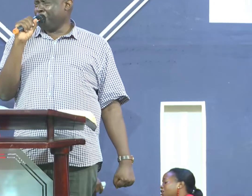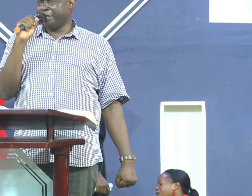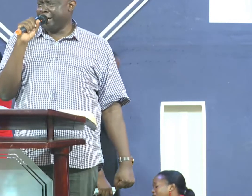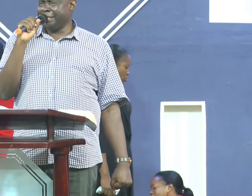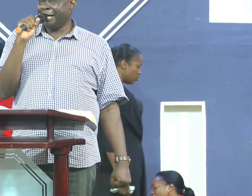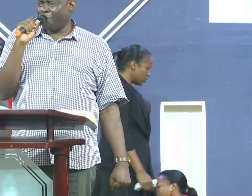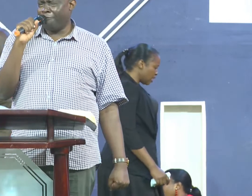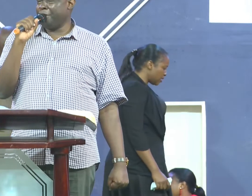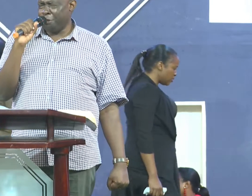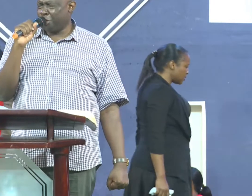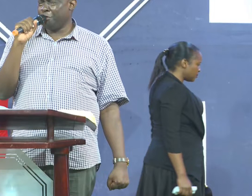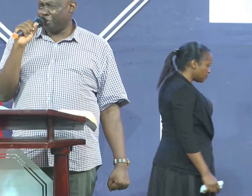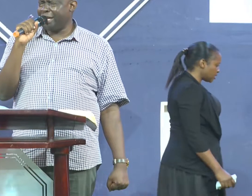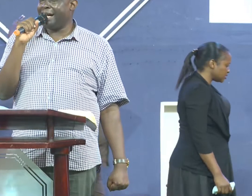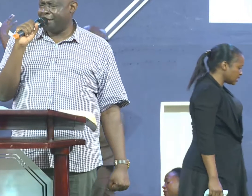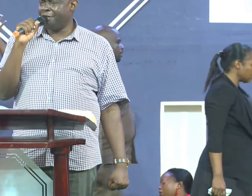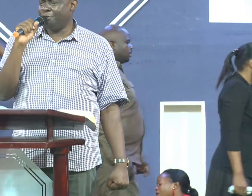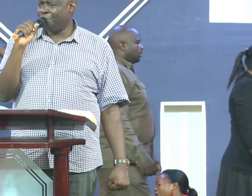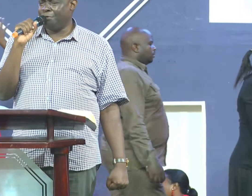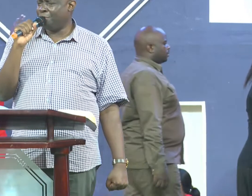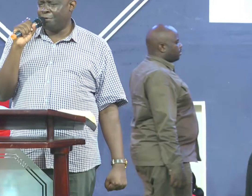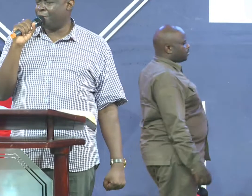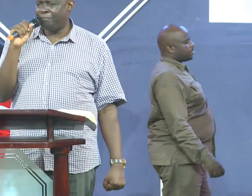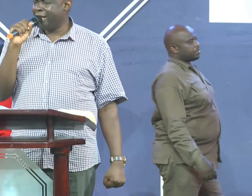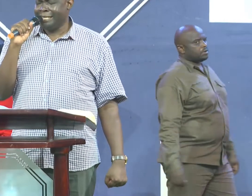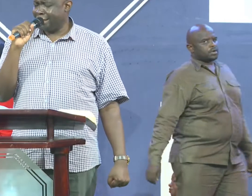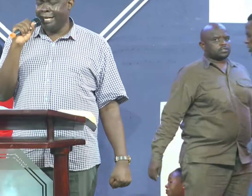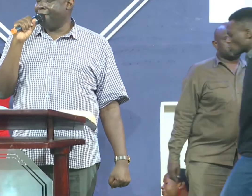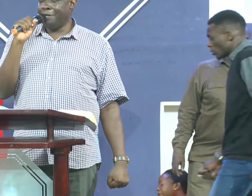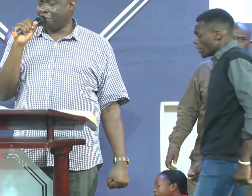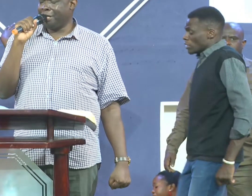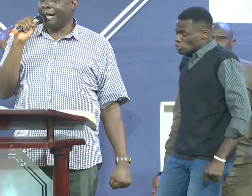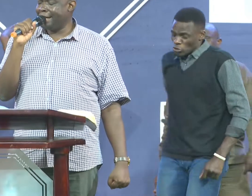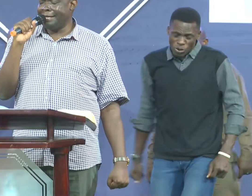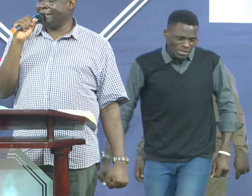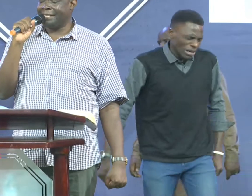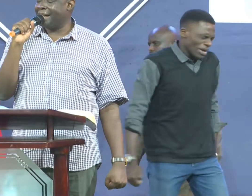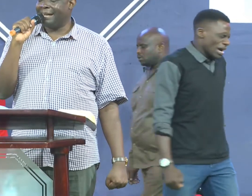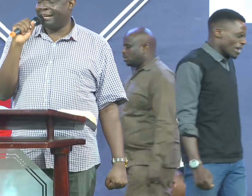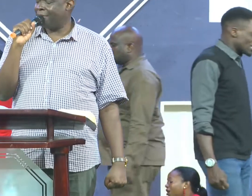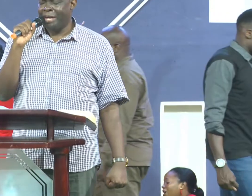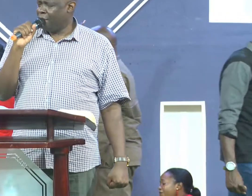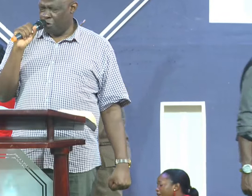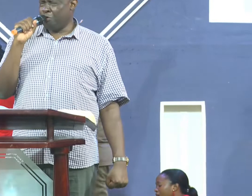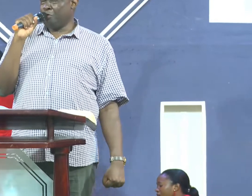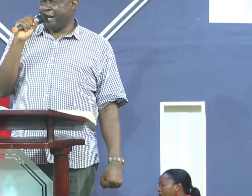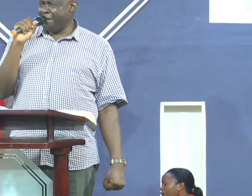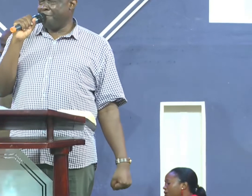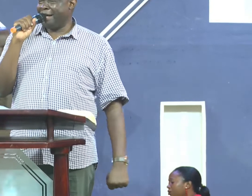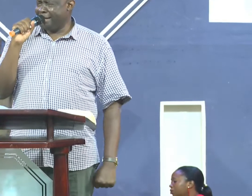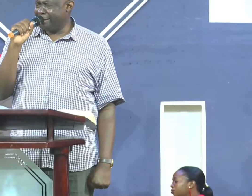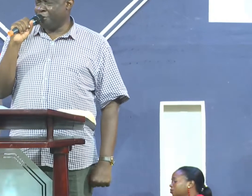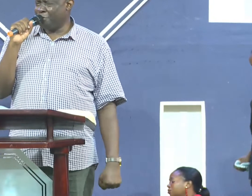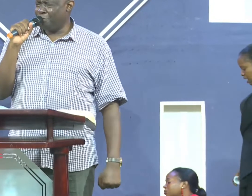zabujja okukkiriza kwaffe mu kiro kya leero kyenaffe tunaayinza